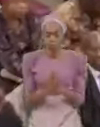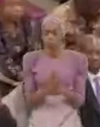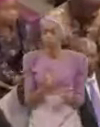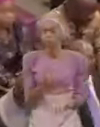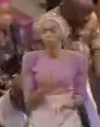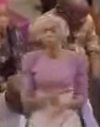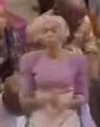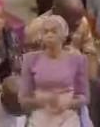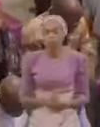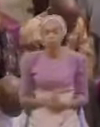prions